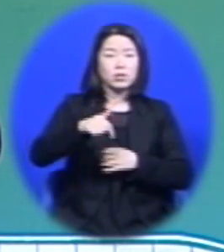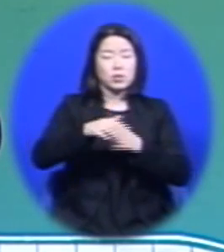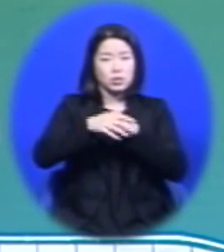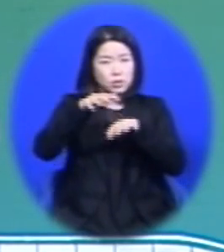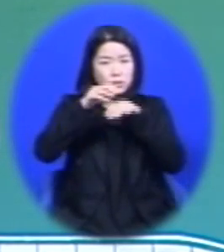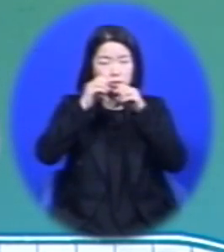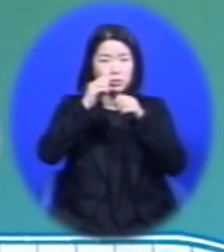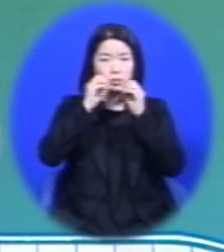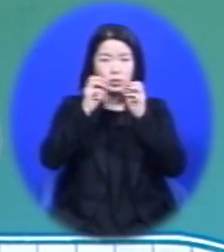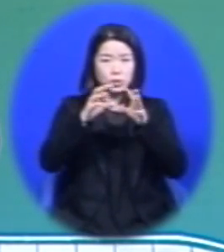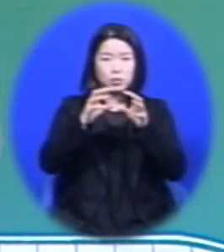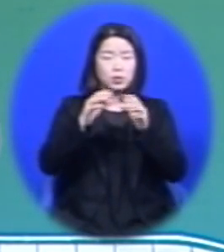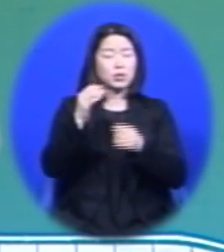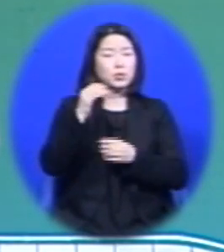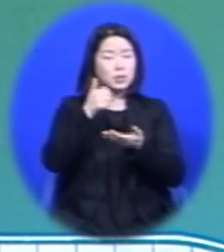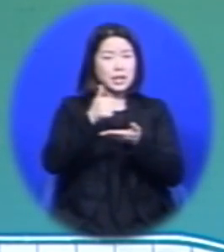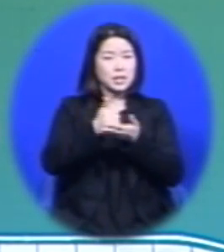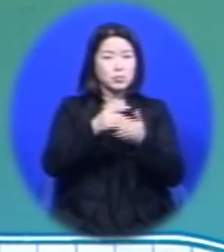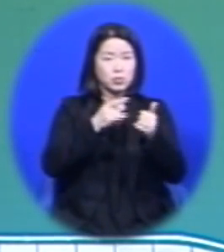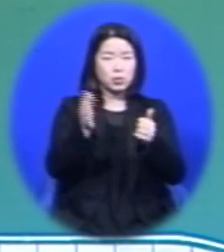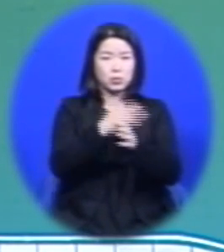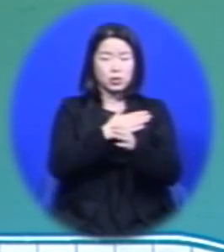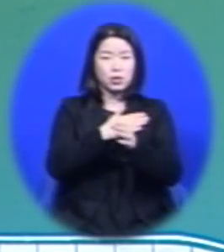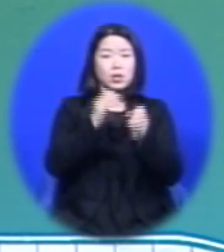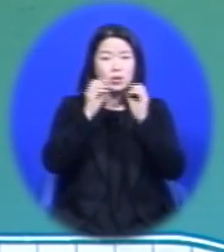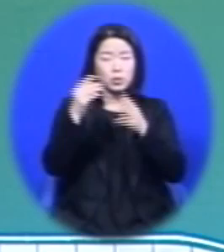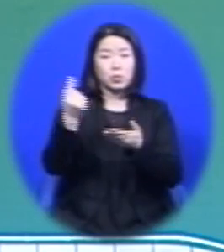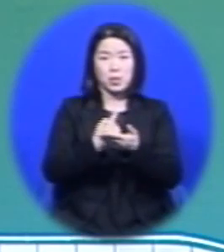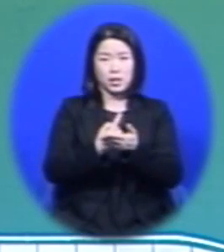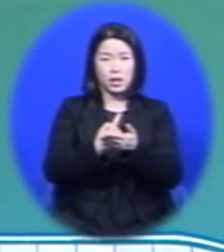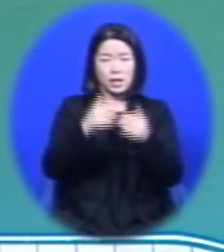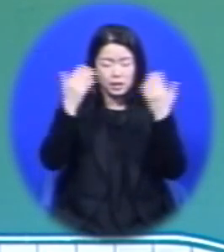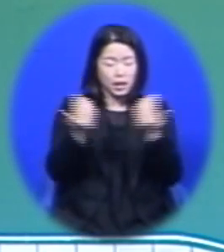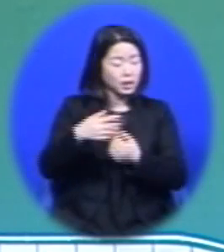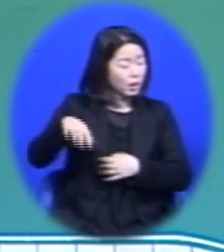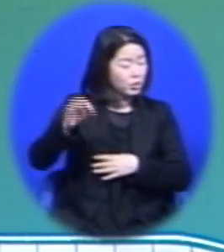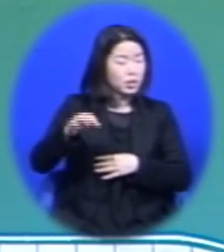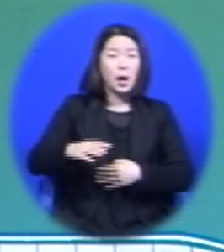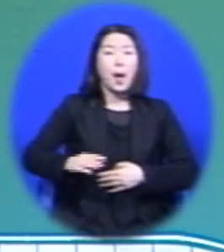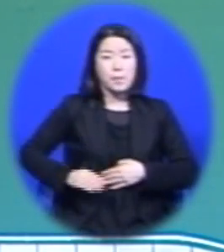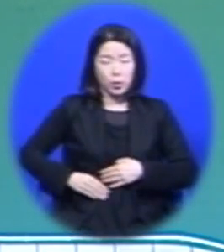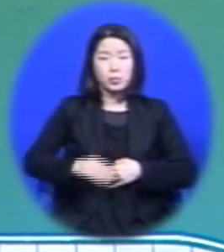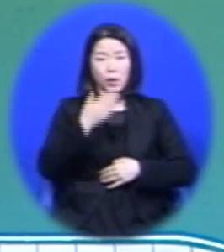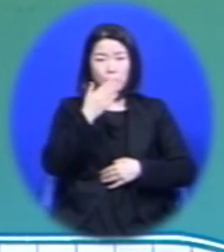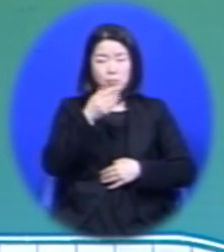전도하는 전도를 받게 됩니다. 자기는 전도는 다 귀찮고 그냥 배가 고프다고 그랬더니